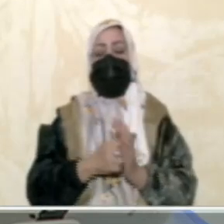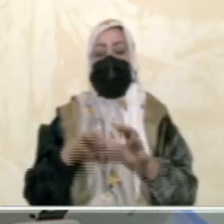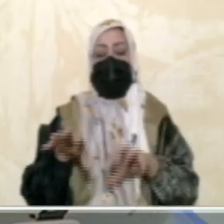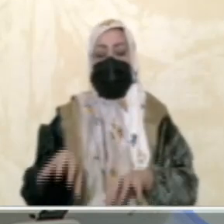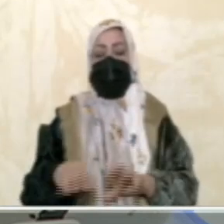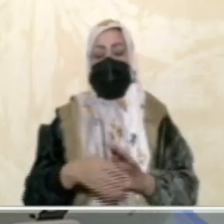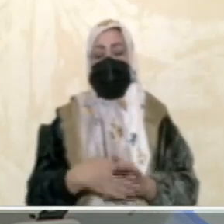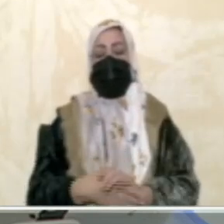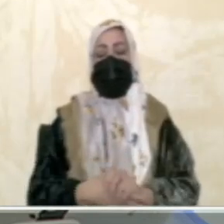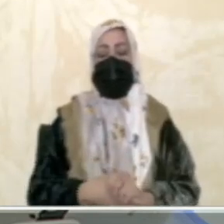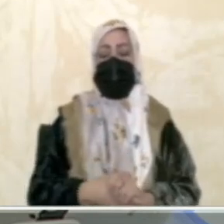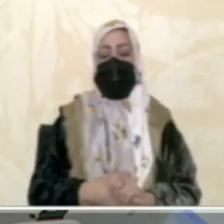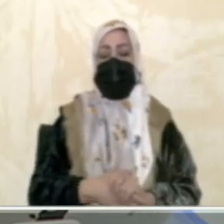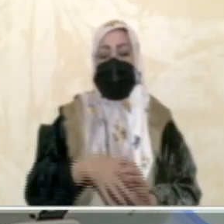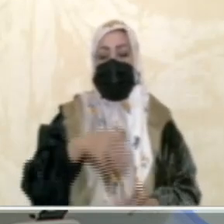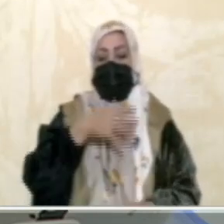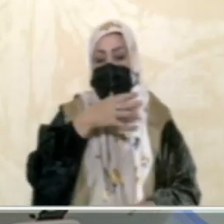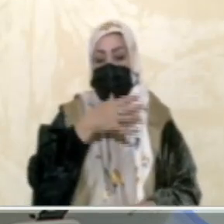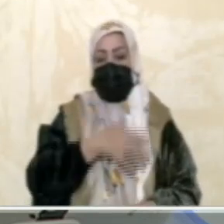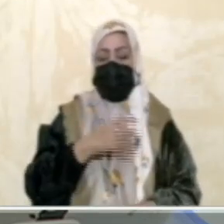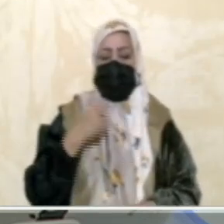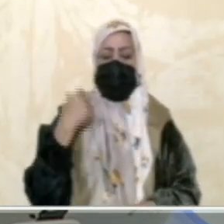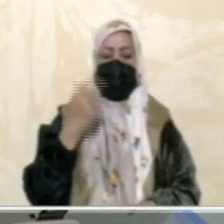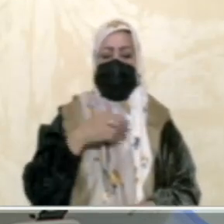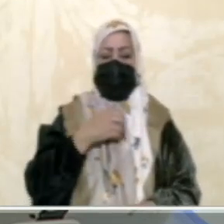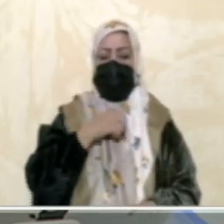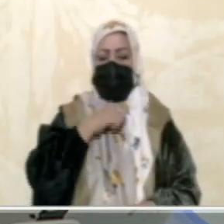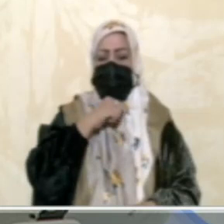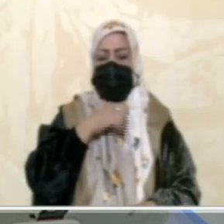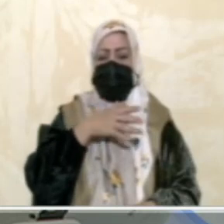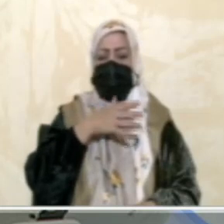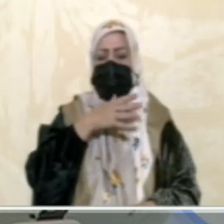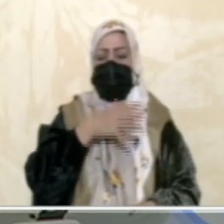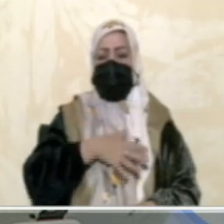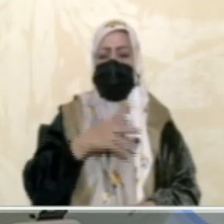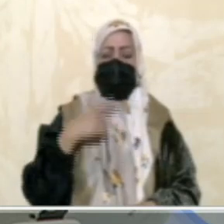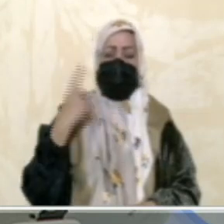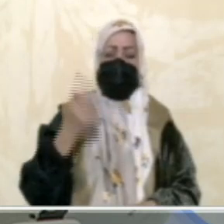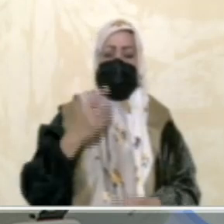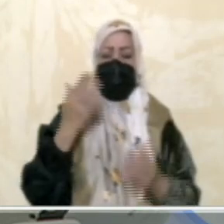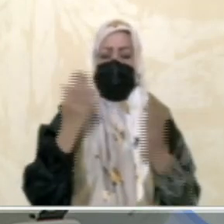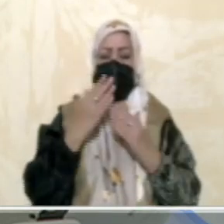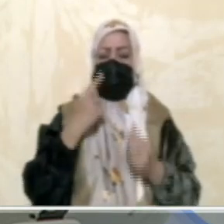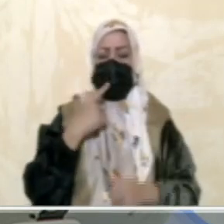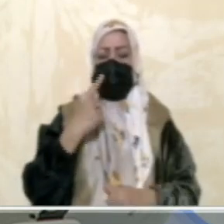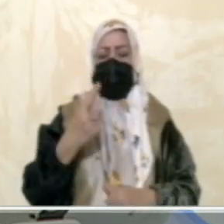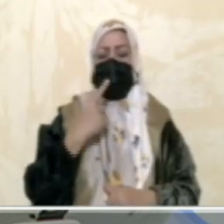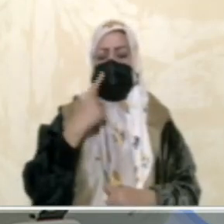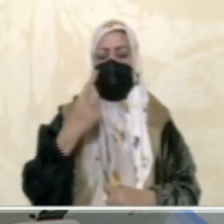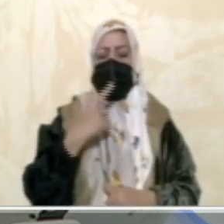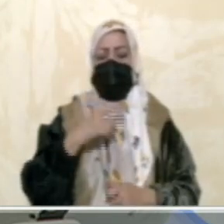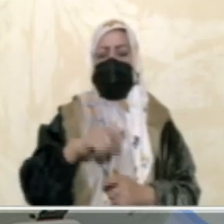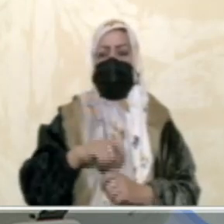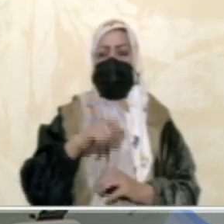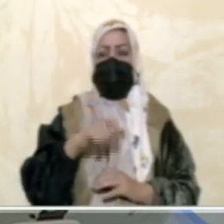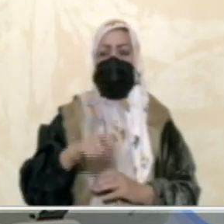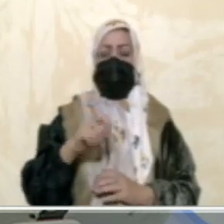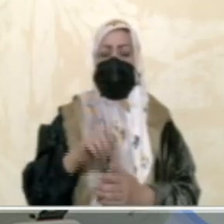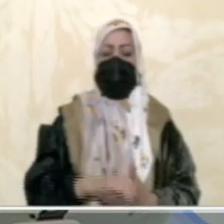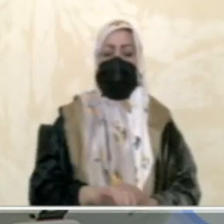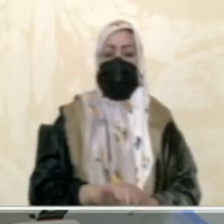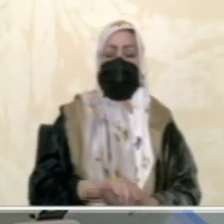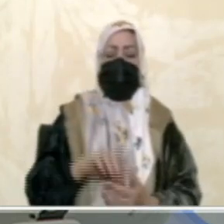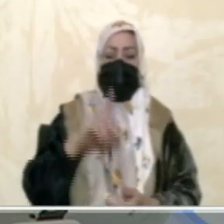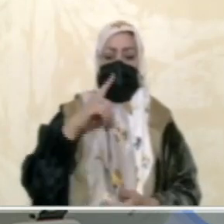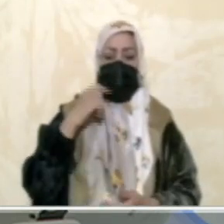يعني امتدت دروسهم لسنوات طويله جدا وهذا الرجل ايضا رحمه الله